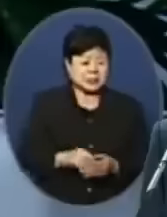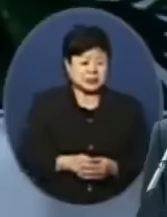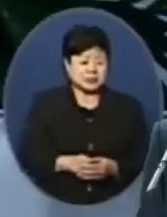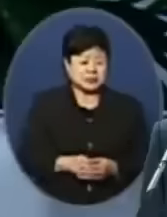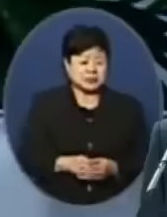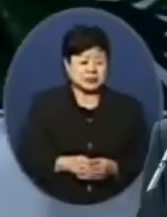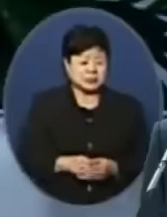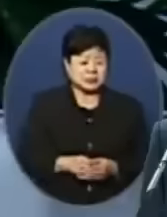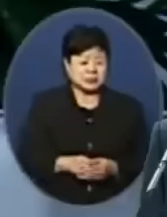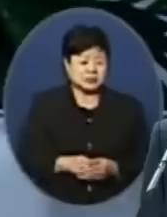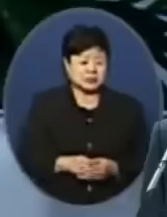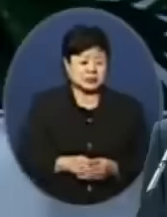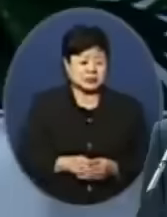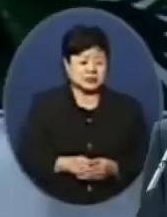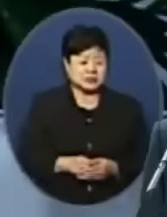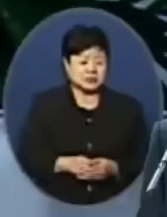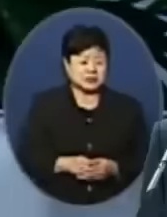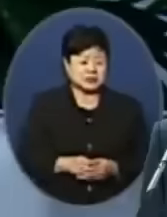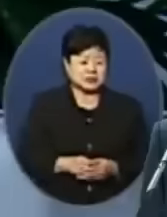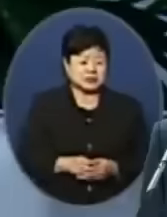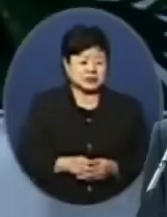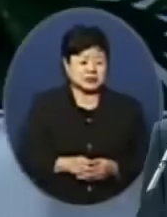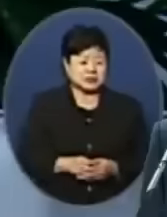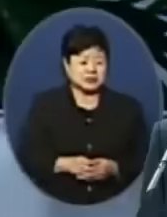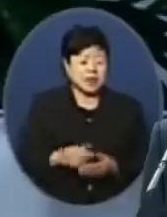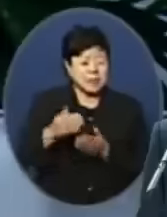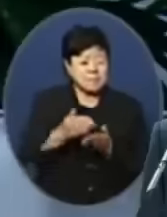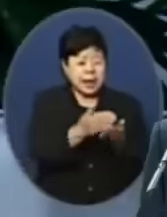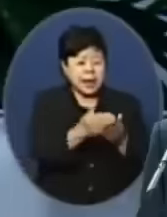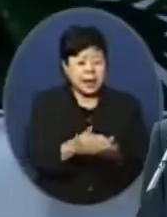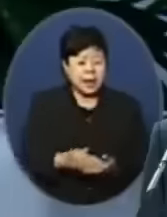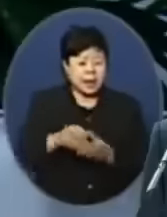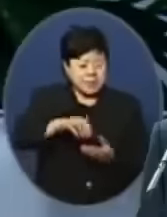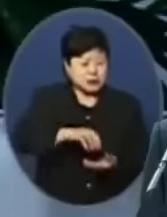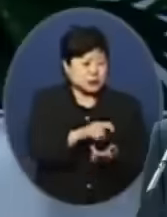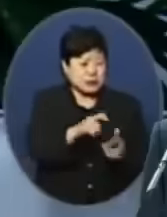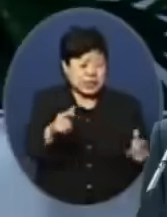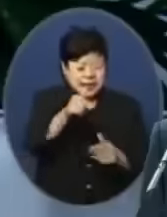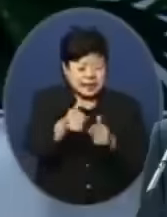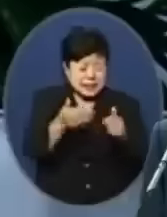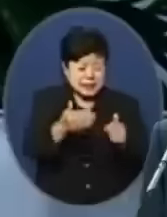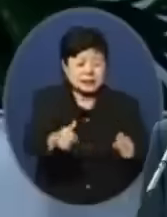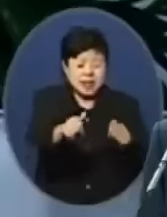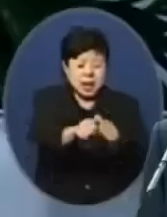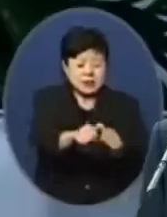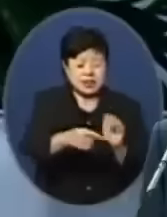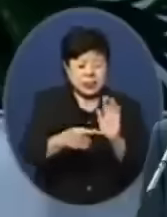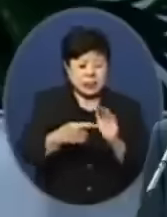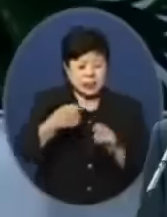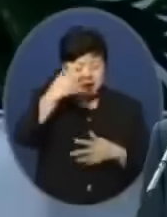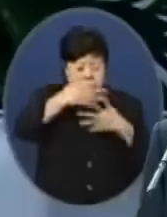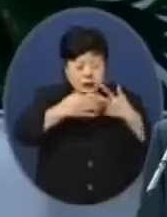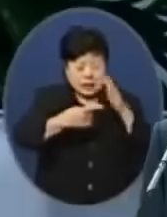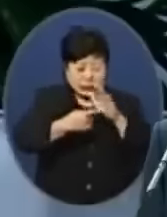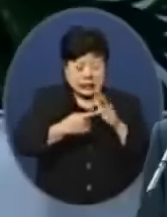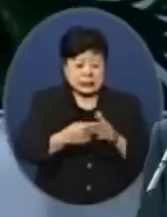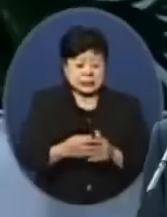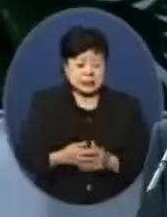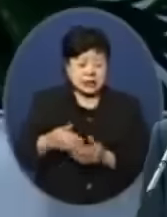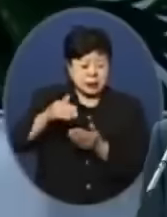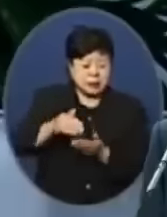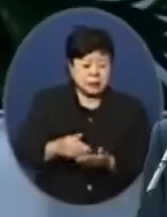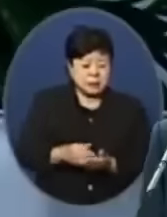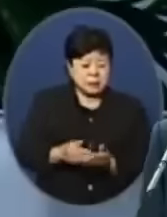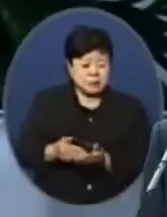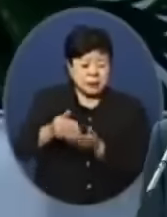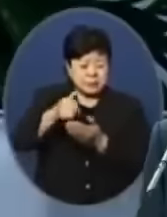불러놓고, 걱정 마라. 밥 먹고 힘을 얻어라. 이 배는 파손되지 않는다. 하나님께서 내게 나타나서 이 배는 파손되지